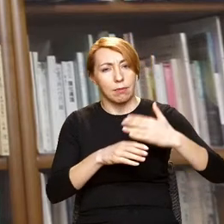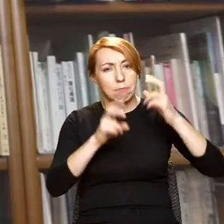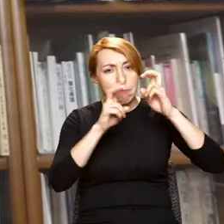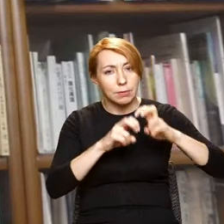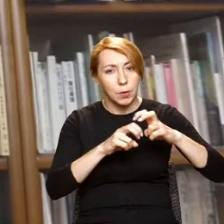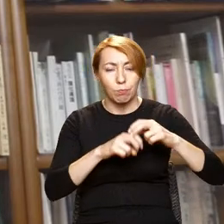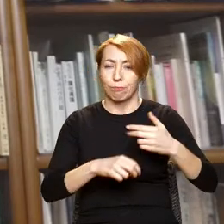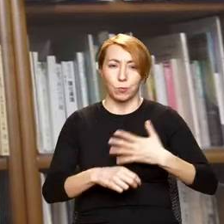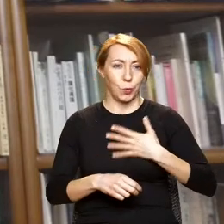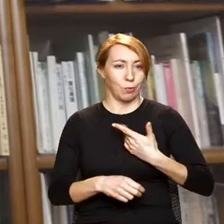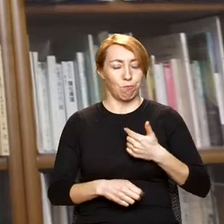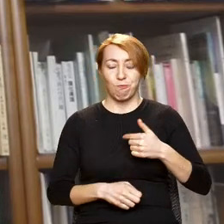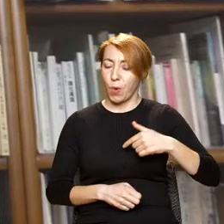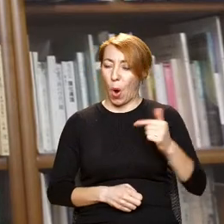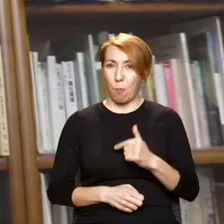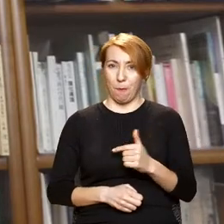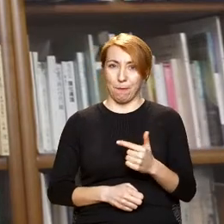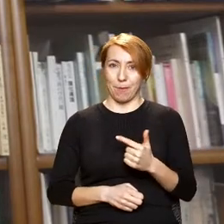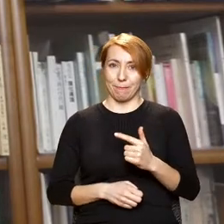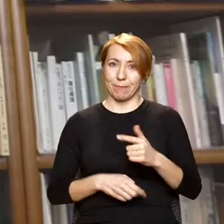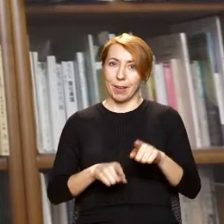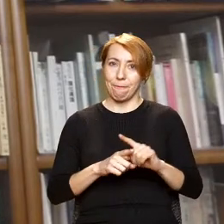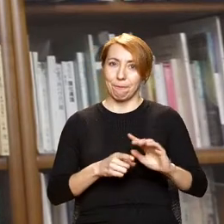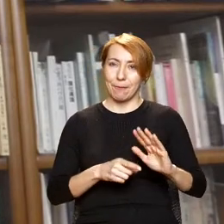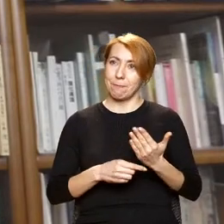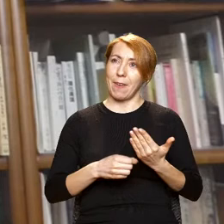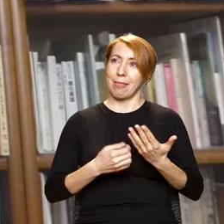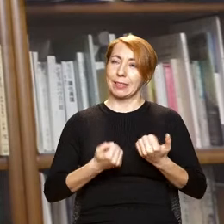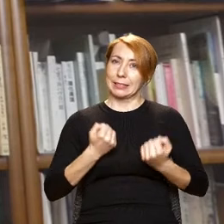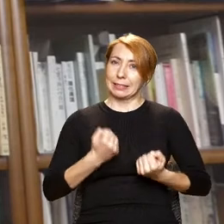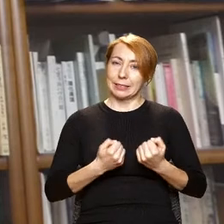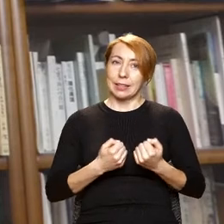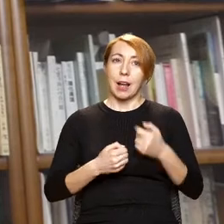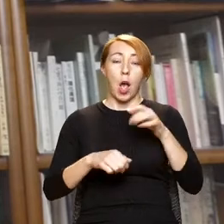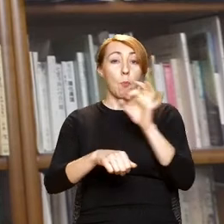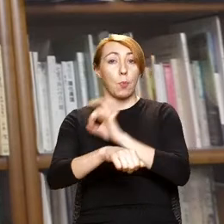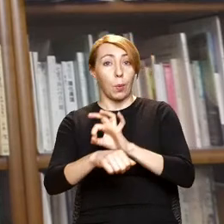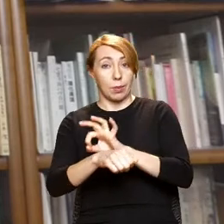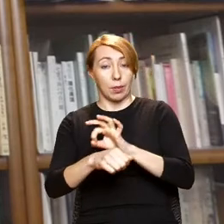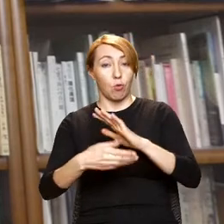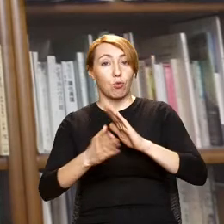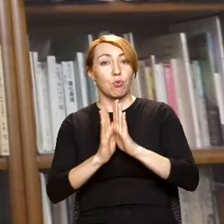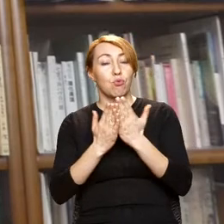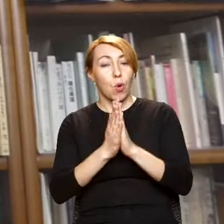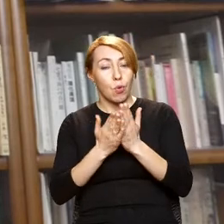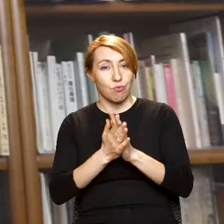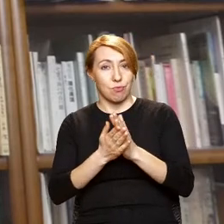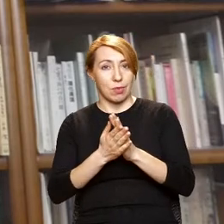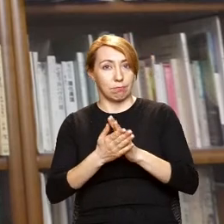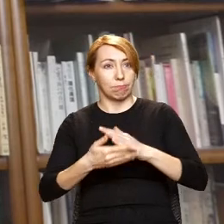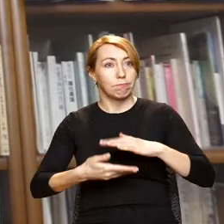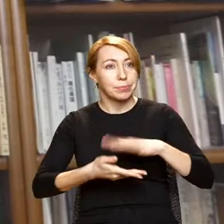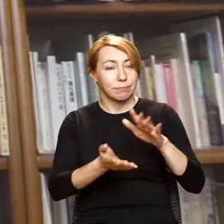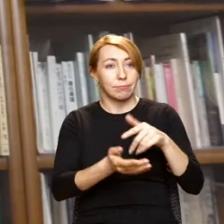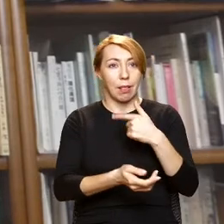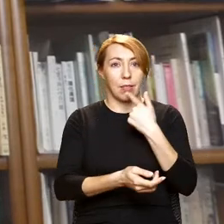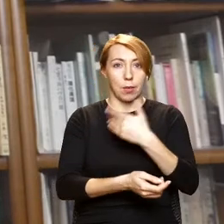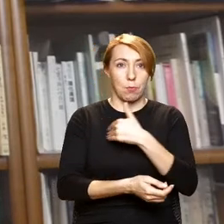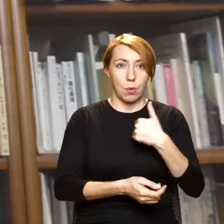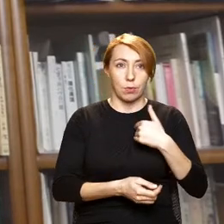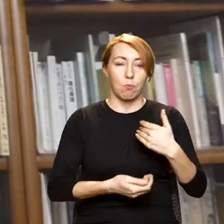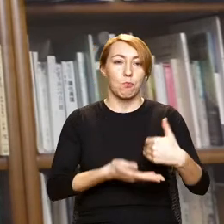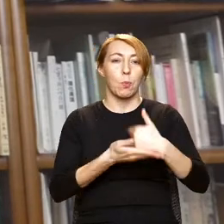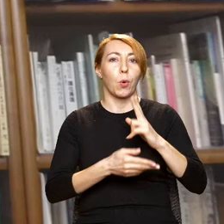i wyzwaniem. W projekcie wydania książki w języku polskim bardzo pomogli mi Danuta